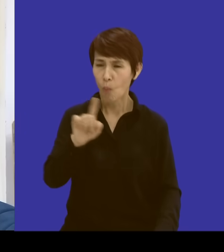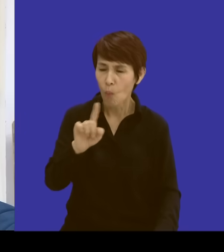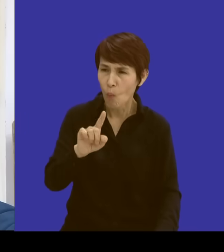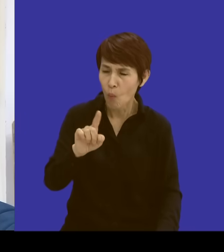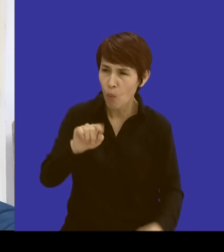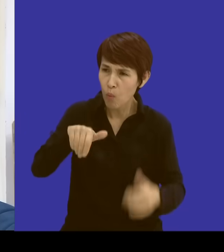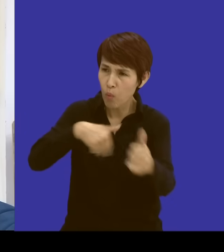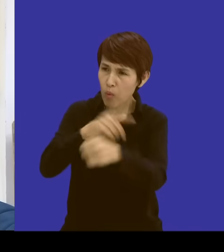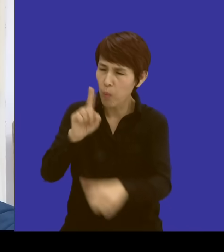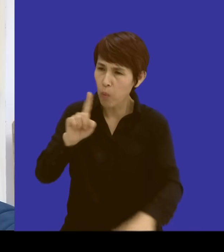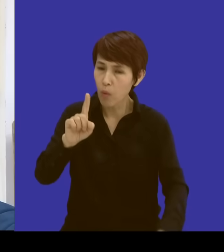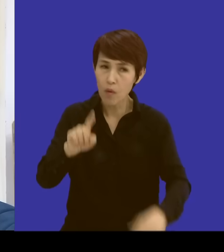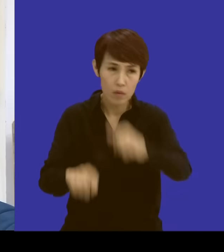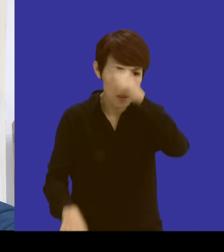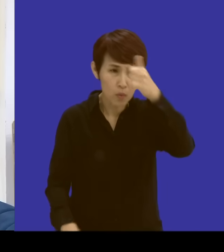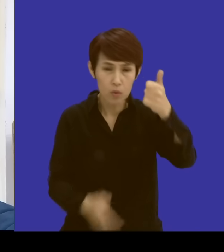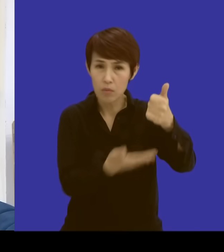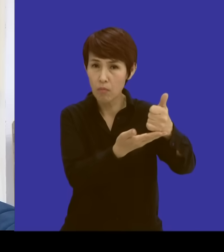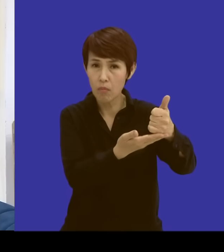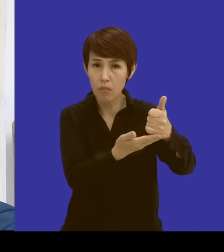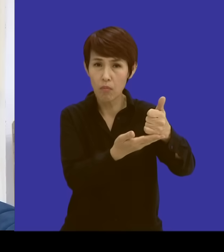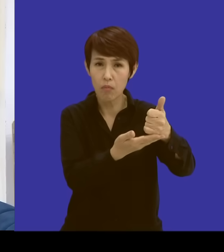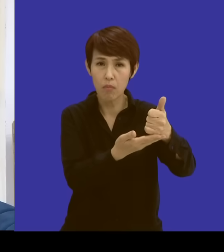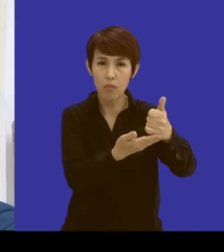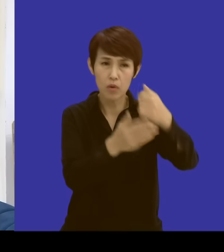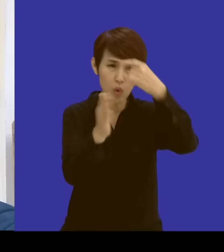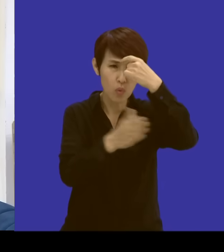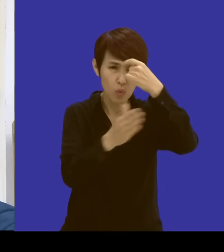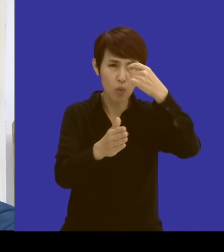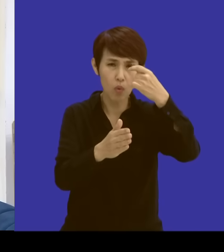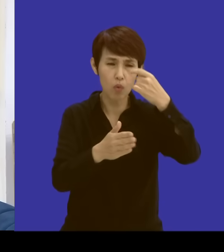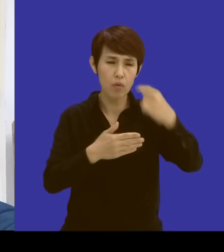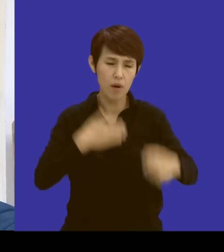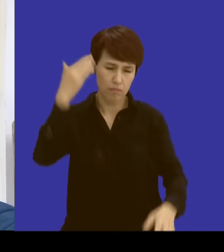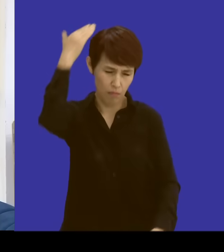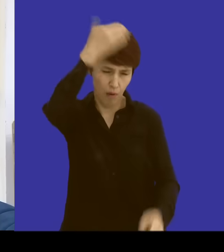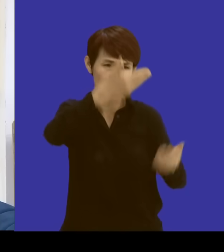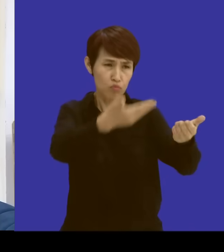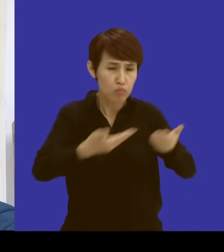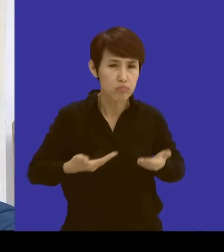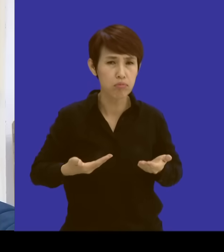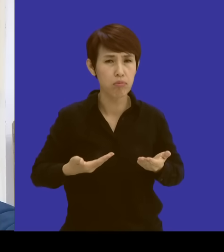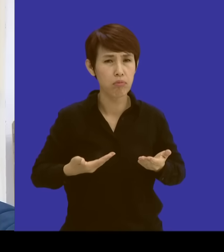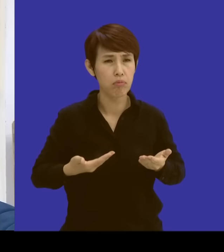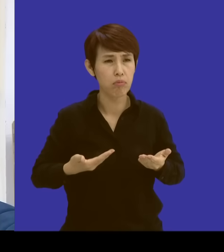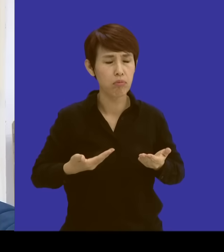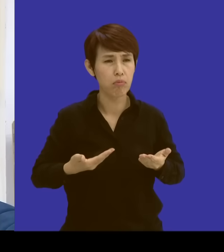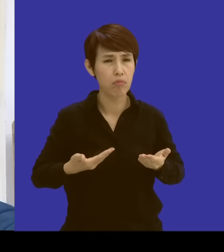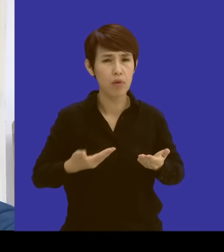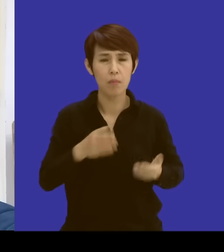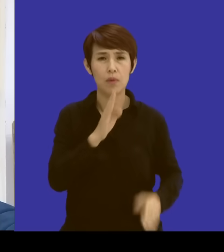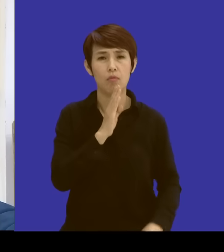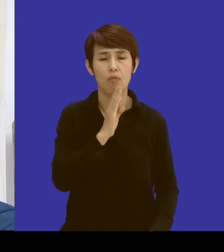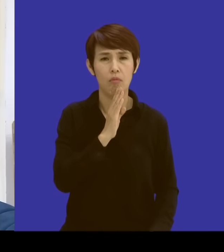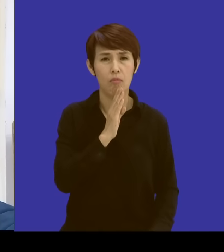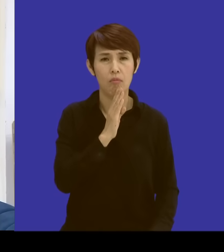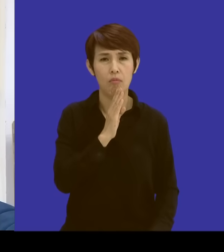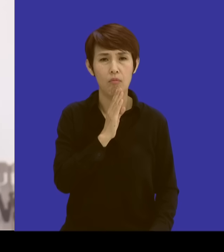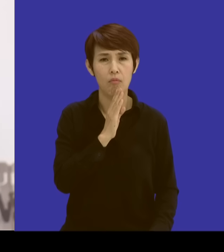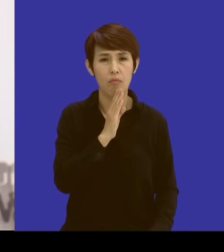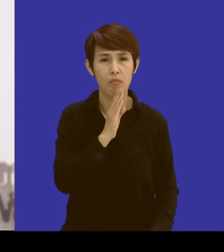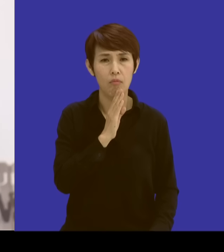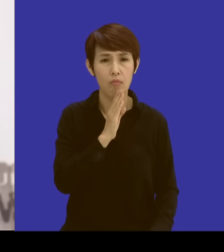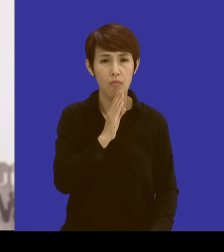뭐지? 장로님들, 교인들이 그렇게 저를 이뻐하시고 네네네. 저는 그렇게 사랑받는 어린